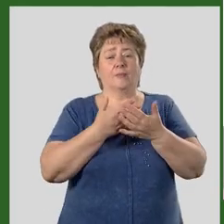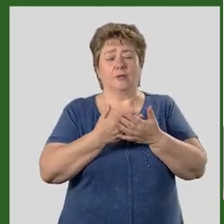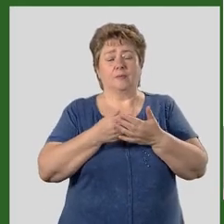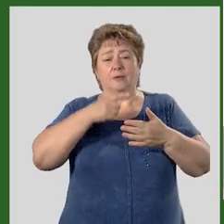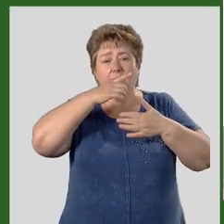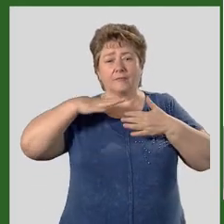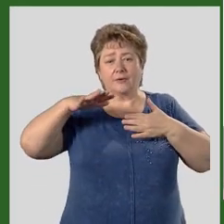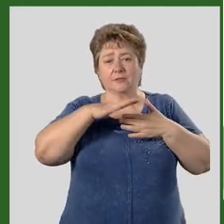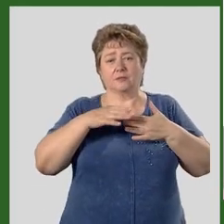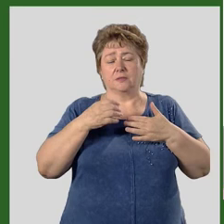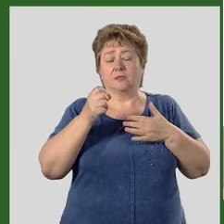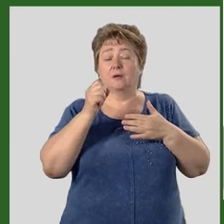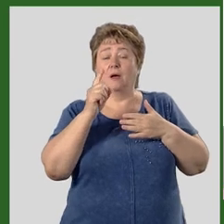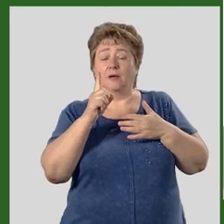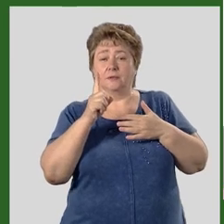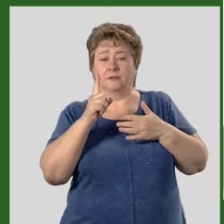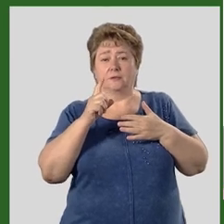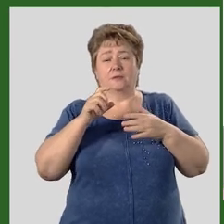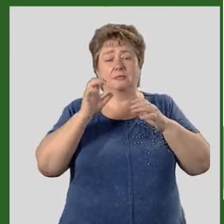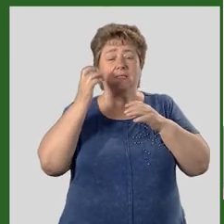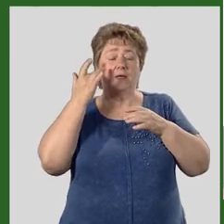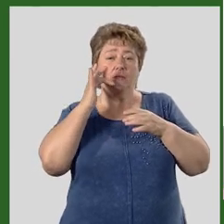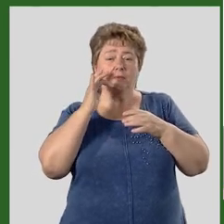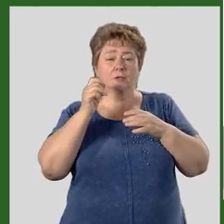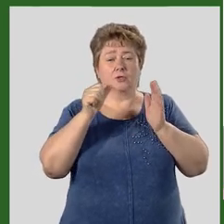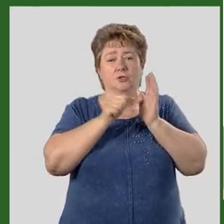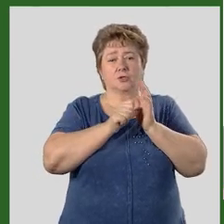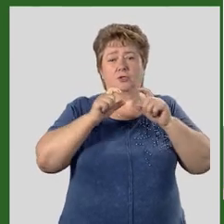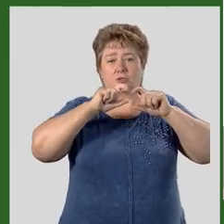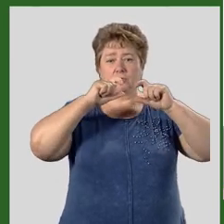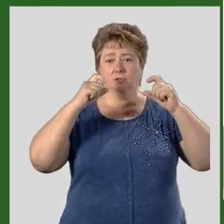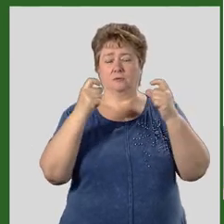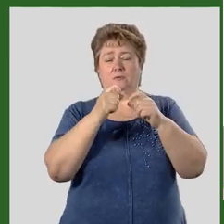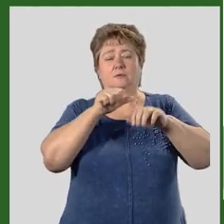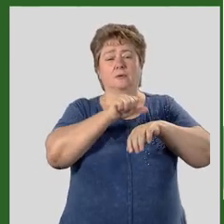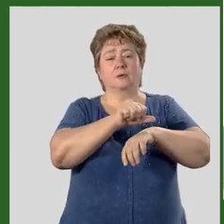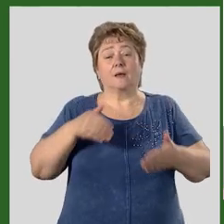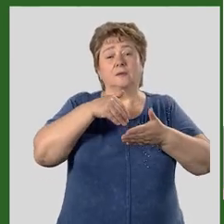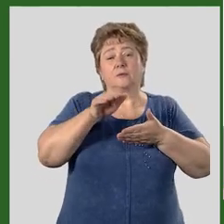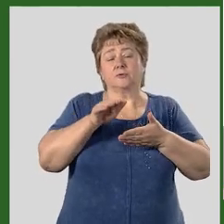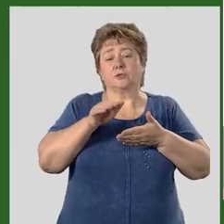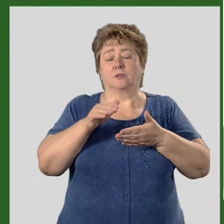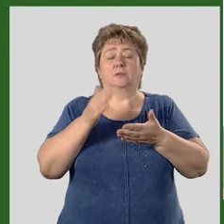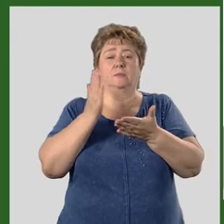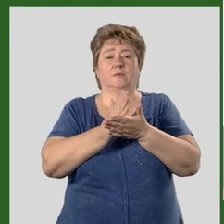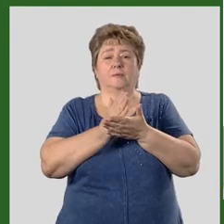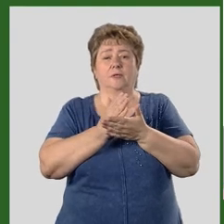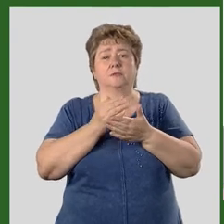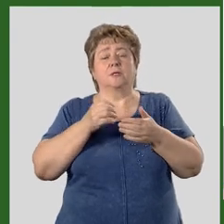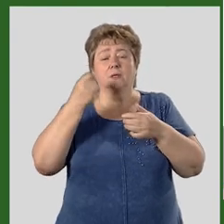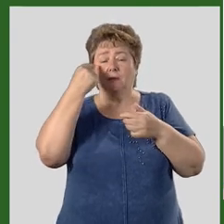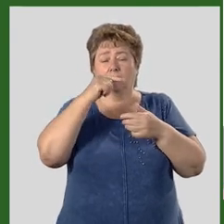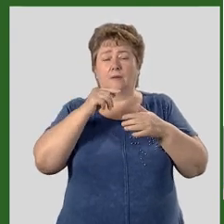Например, в России их 11, а в США 6 часовых поясов. Исключением является